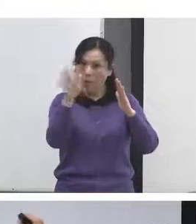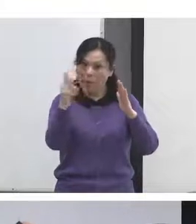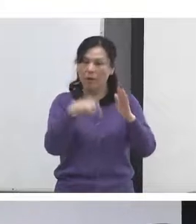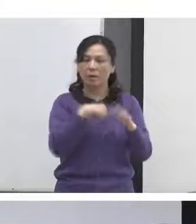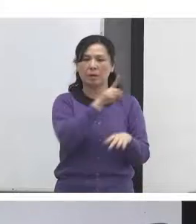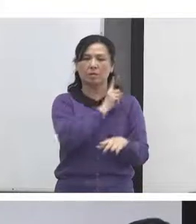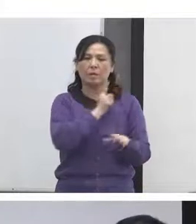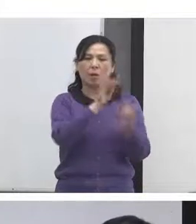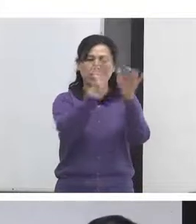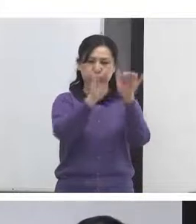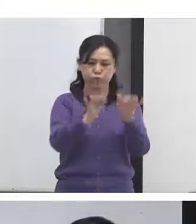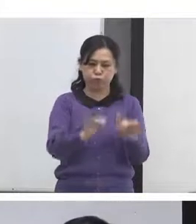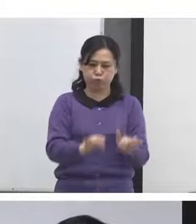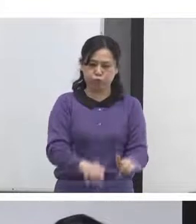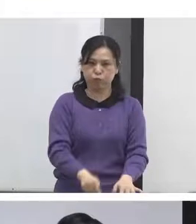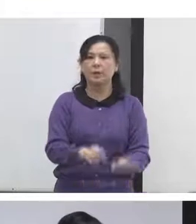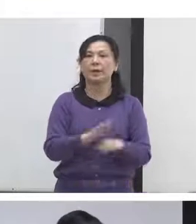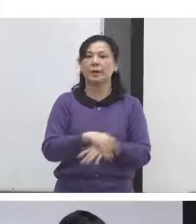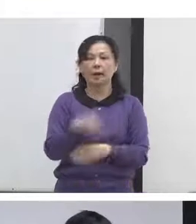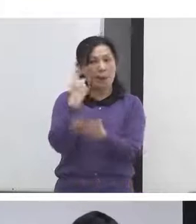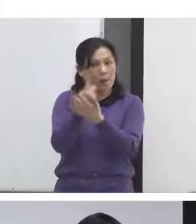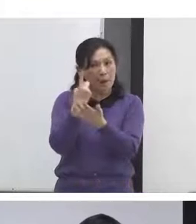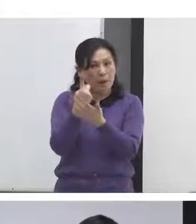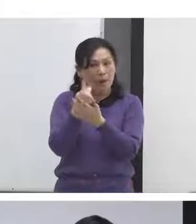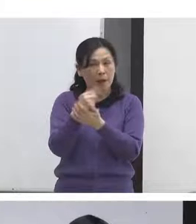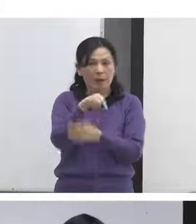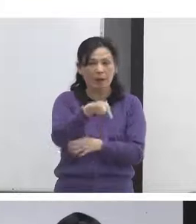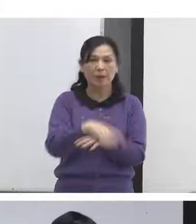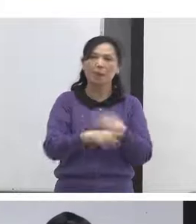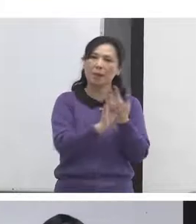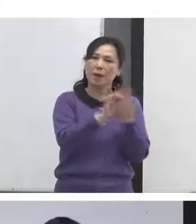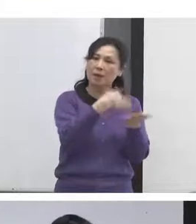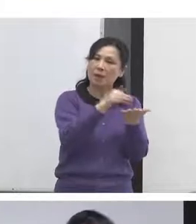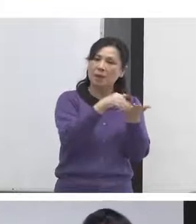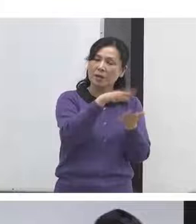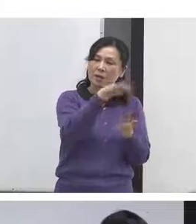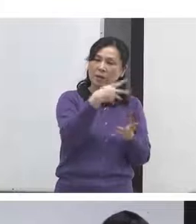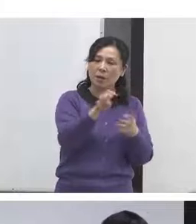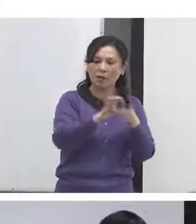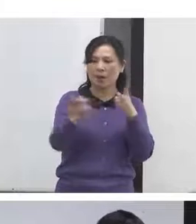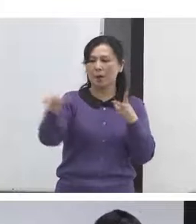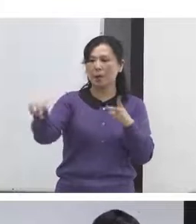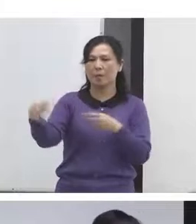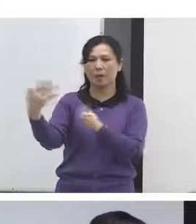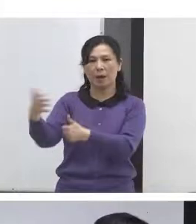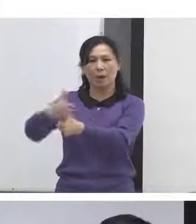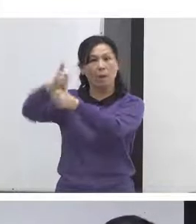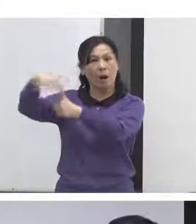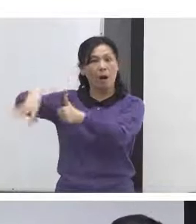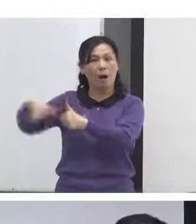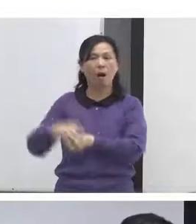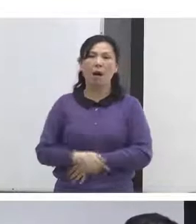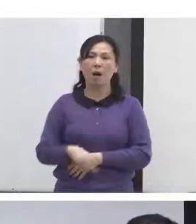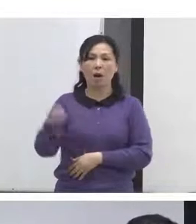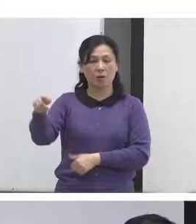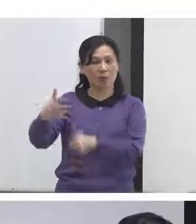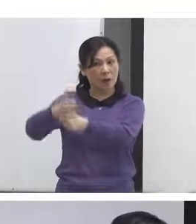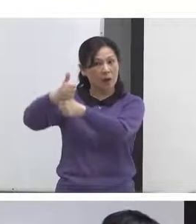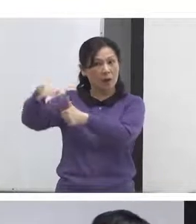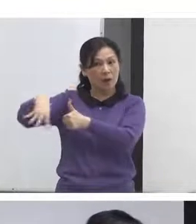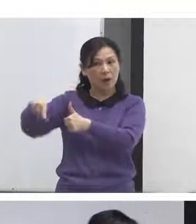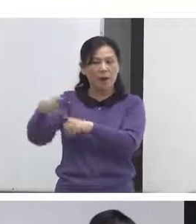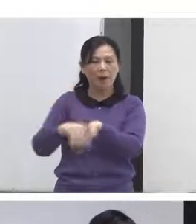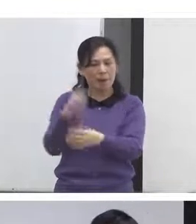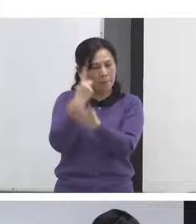资料，然后填完之后，他们每一天再把这个Excel 用 email 送回去给疾管署，所以疾管署那边手上就会